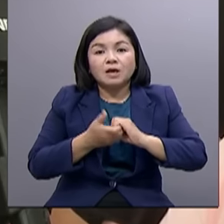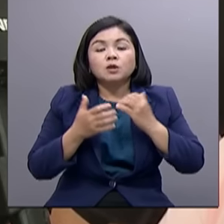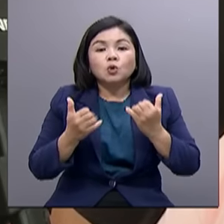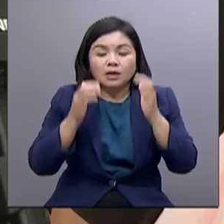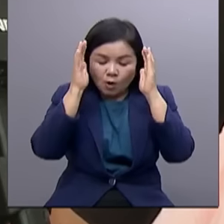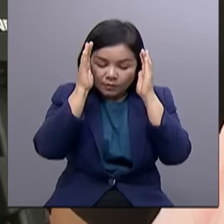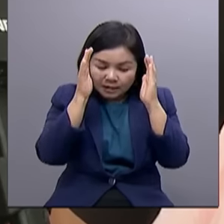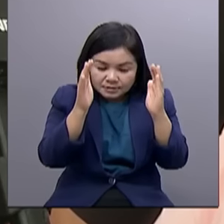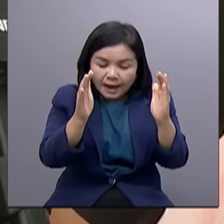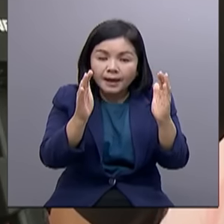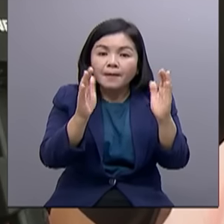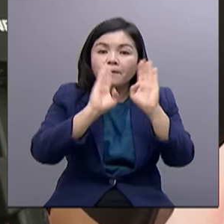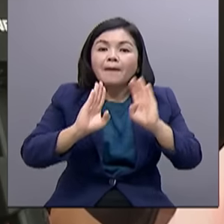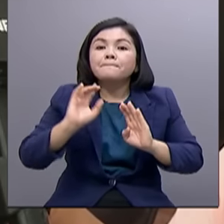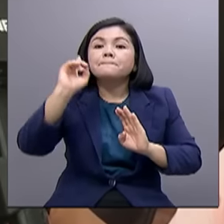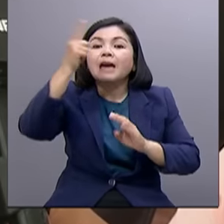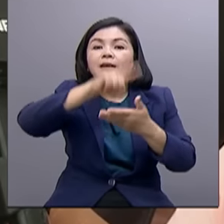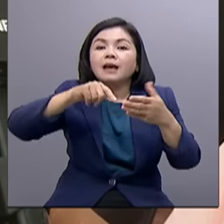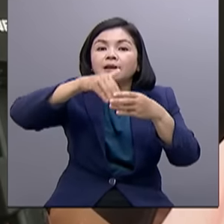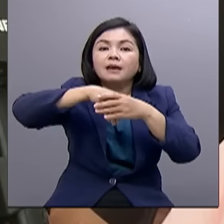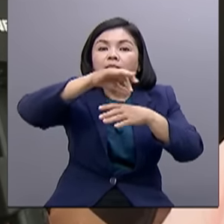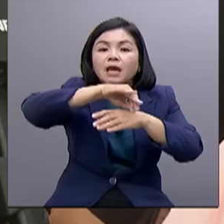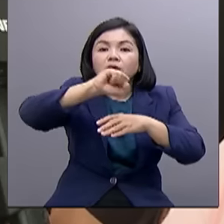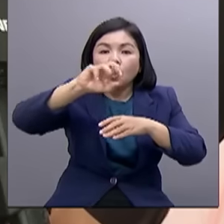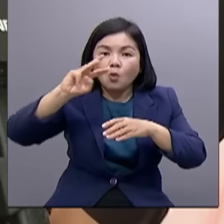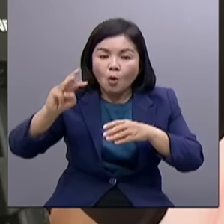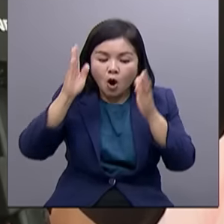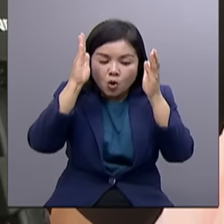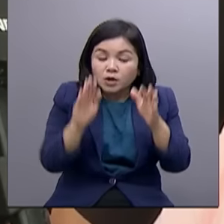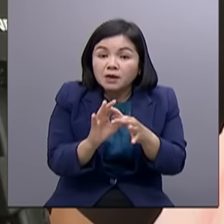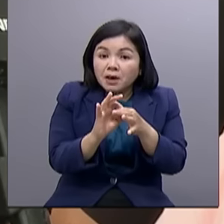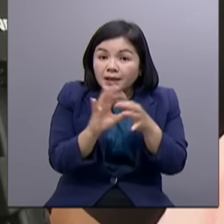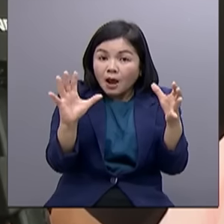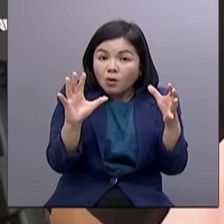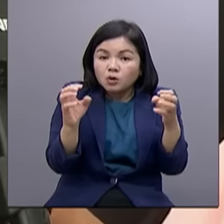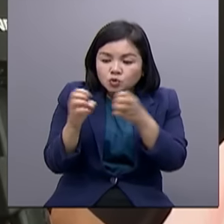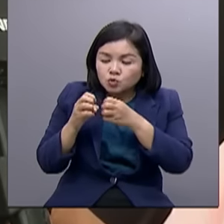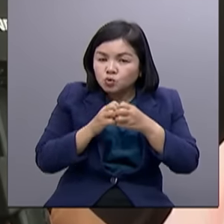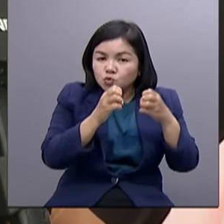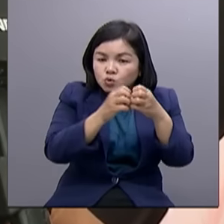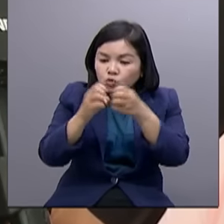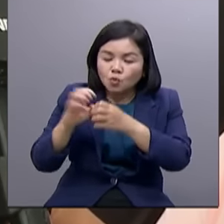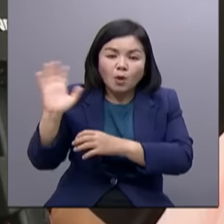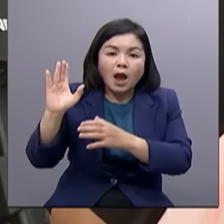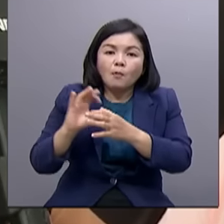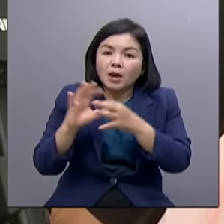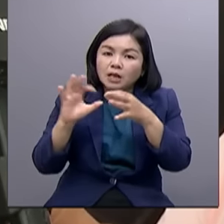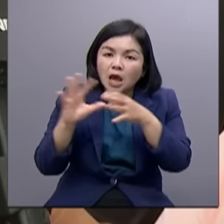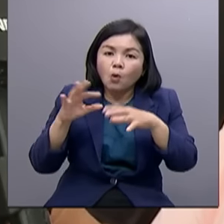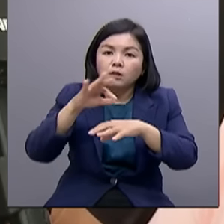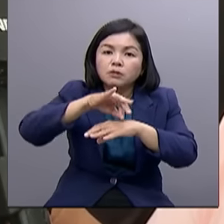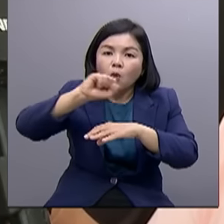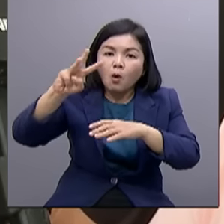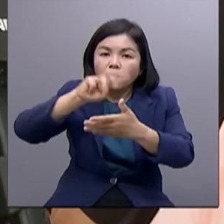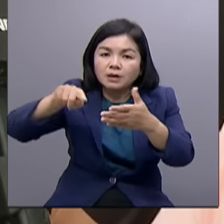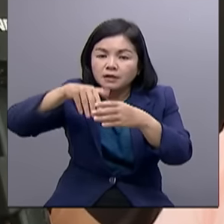ตั้งใจรูปแบบใหม่นี่เป็นไปด้วยดีผมว่าคนที่ไม่เกี่ยวข้องก็ไม่ควรจะไปยุ่งเกี่ยวนะครับแล้วก็